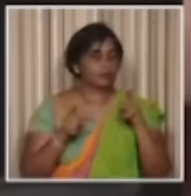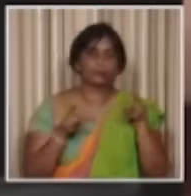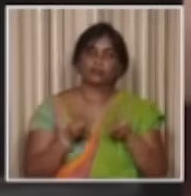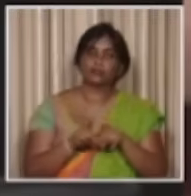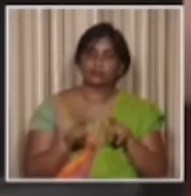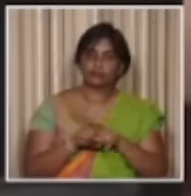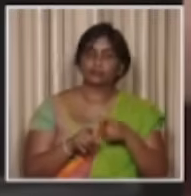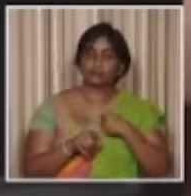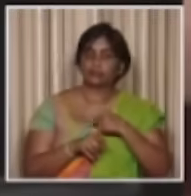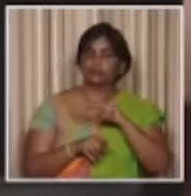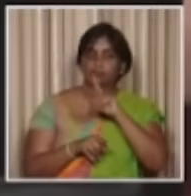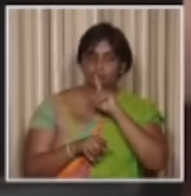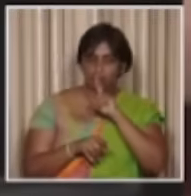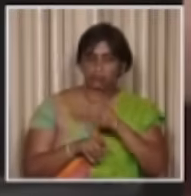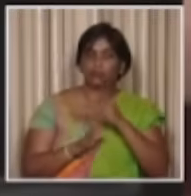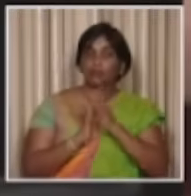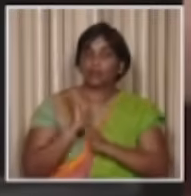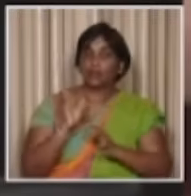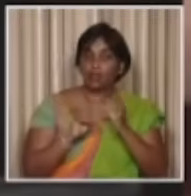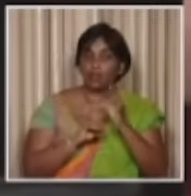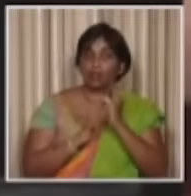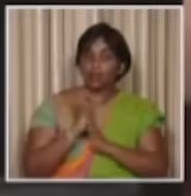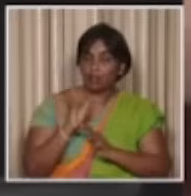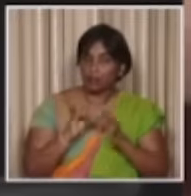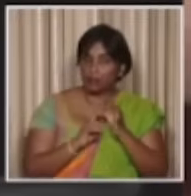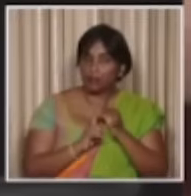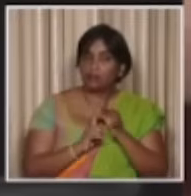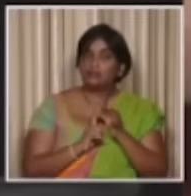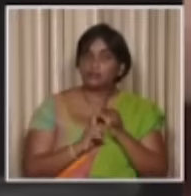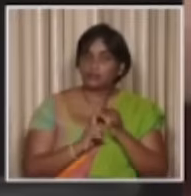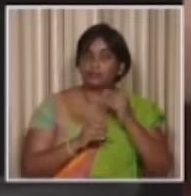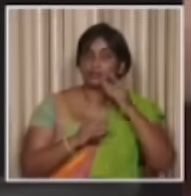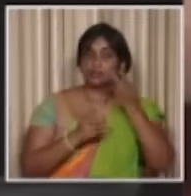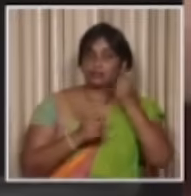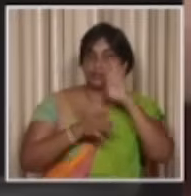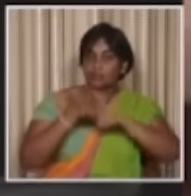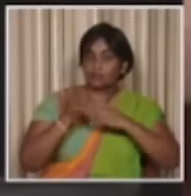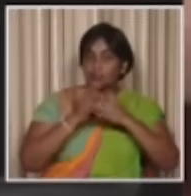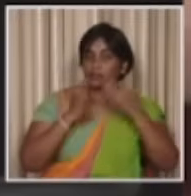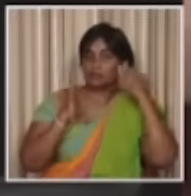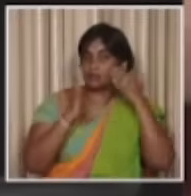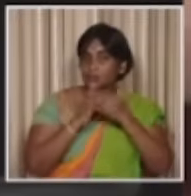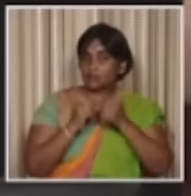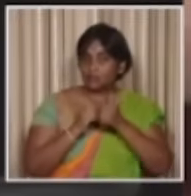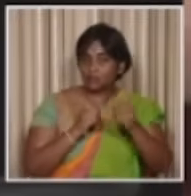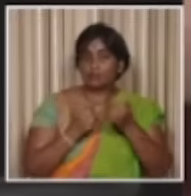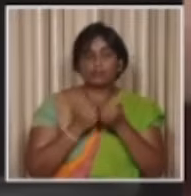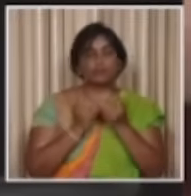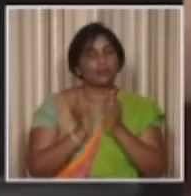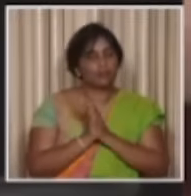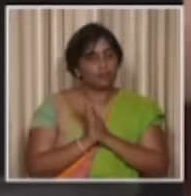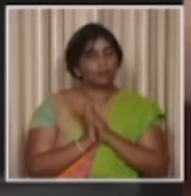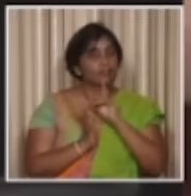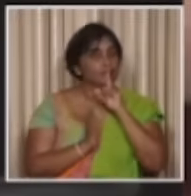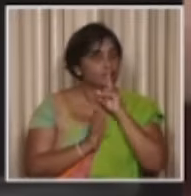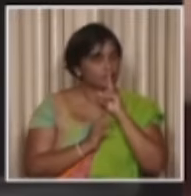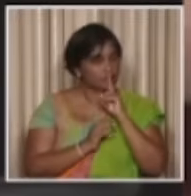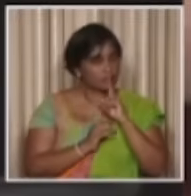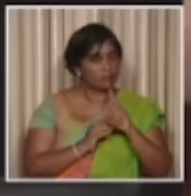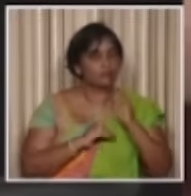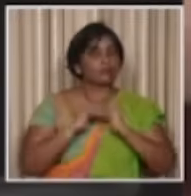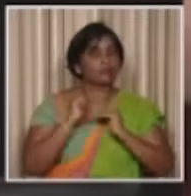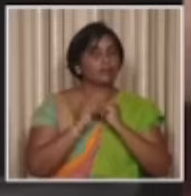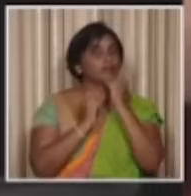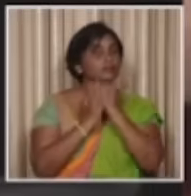හින්දා මම කියනවා ඇමතිවරු වැඩි කරාන ඇමතිවලු අයවැය පිළිබඳව වැඩ කටයුතු කළා නම් තමුන්ට යෝජනා කරපු